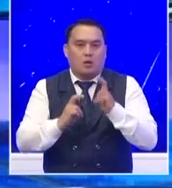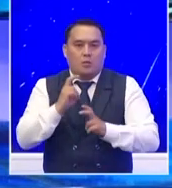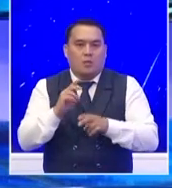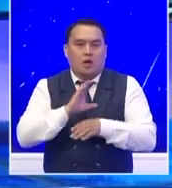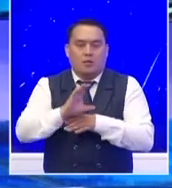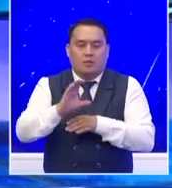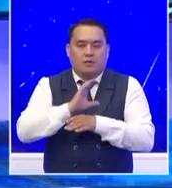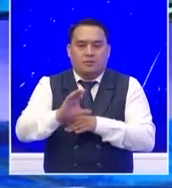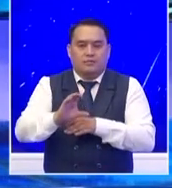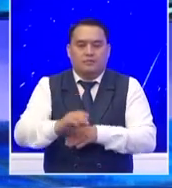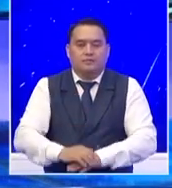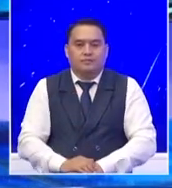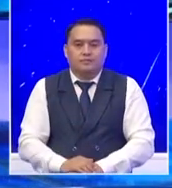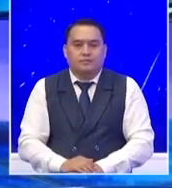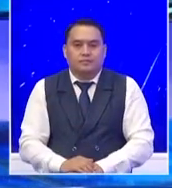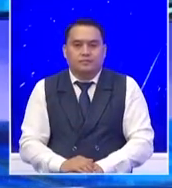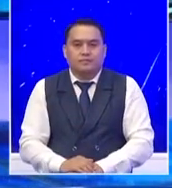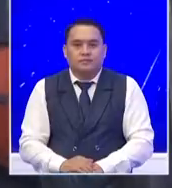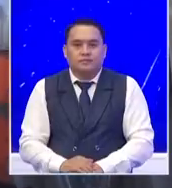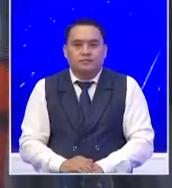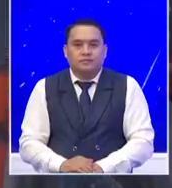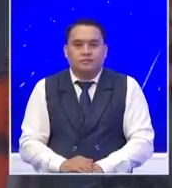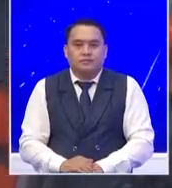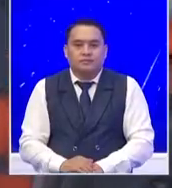первую партию своей продукции в Дубай.